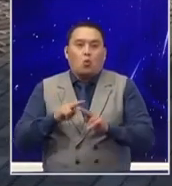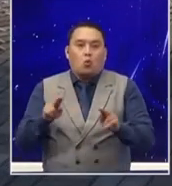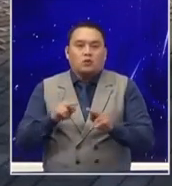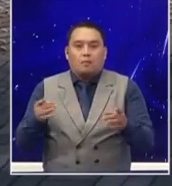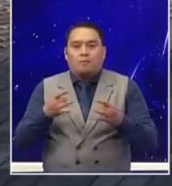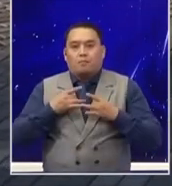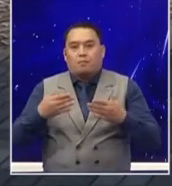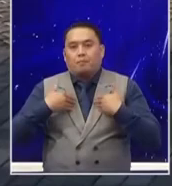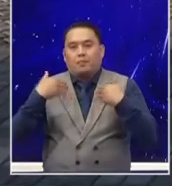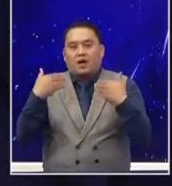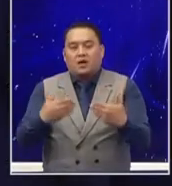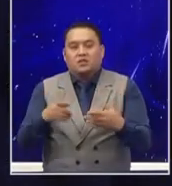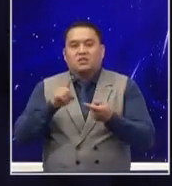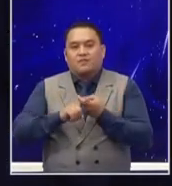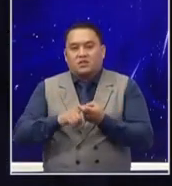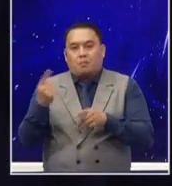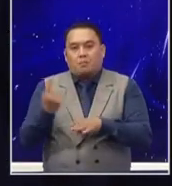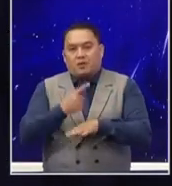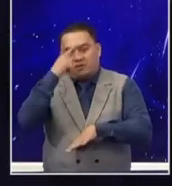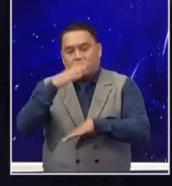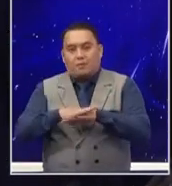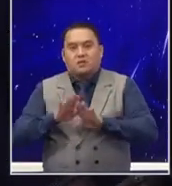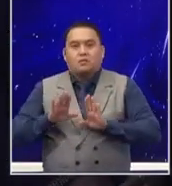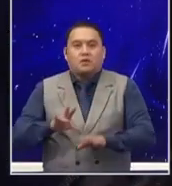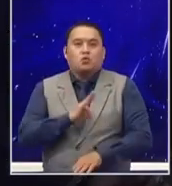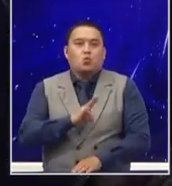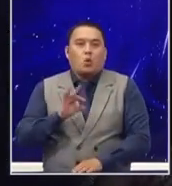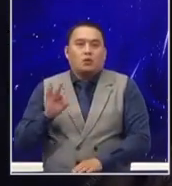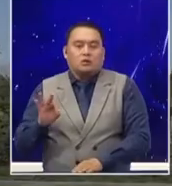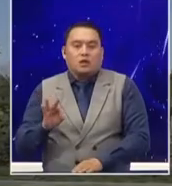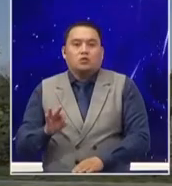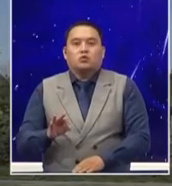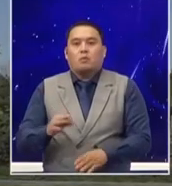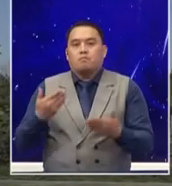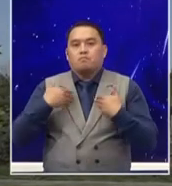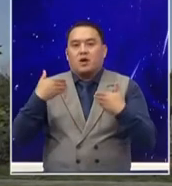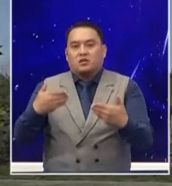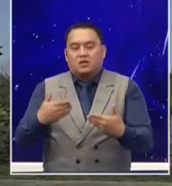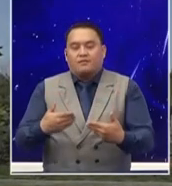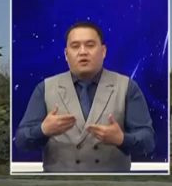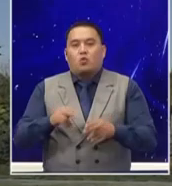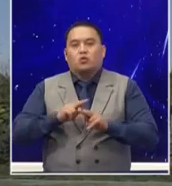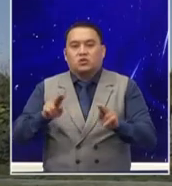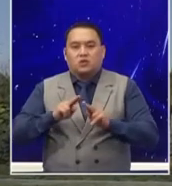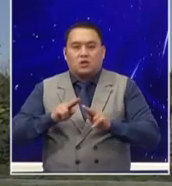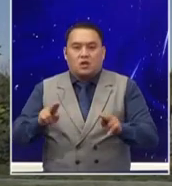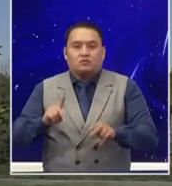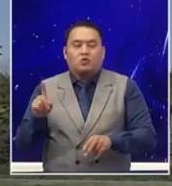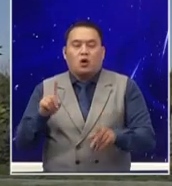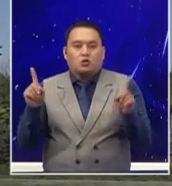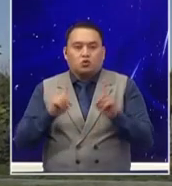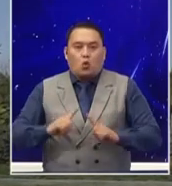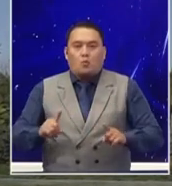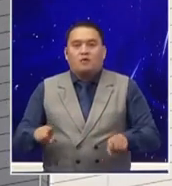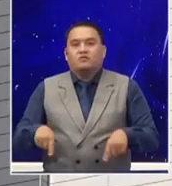свой профессиональный праздник. В связи с этим первый заместитель партии Нур-Отан горячо и душевно поздравил педагогов области, отметив их особую